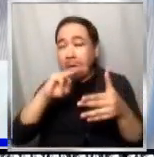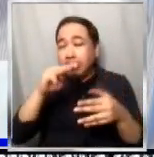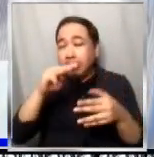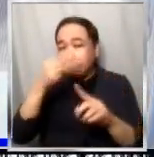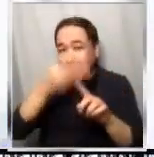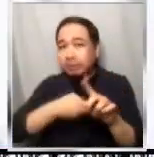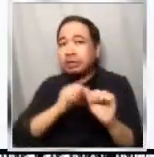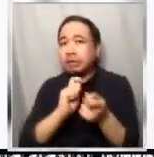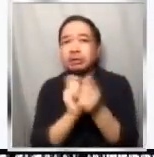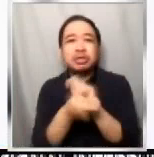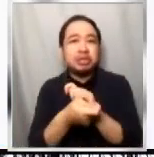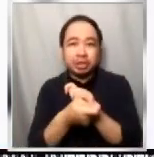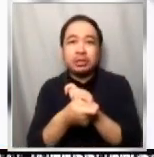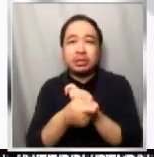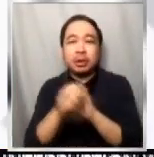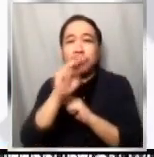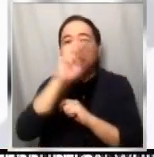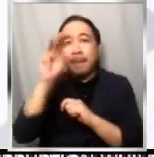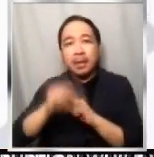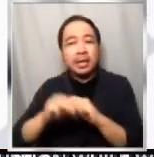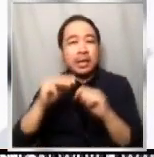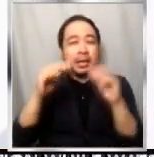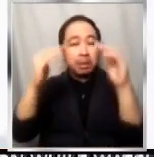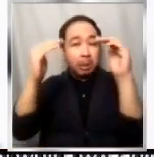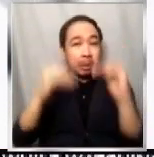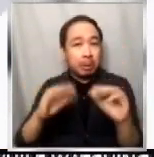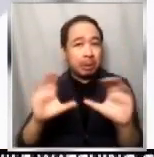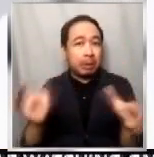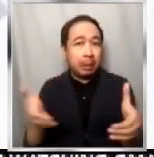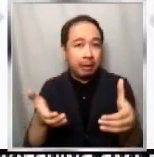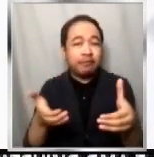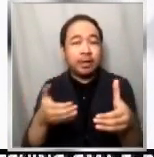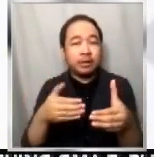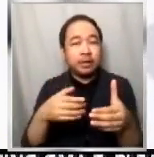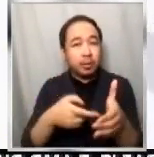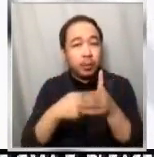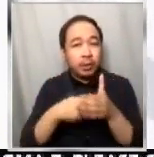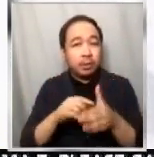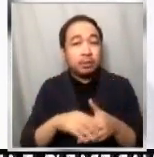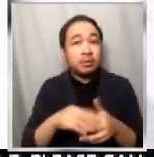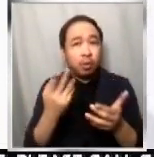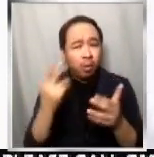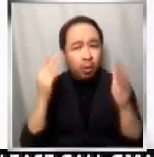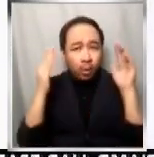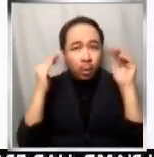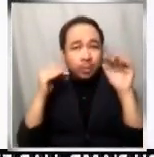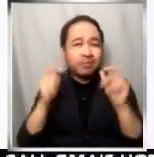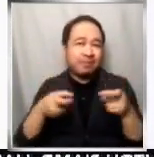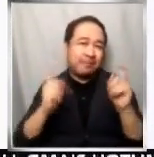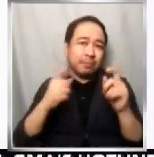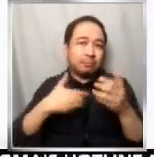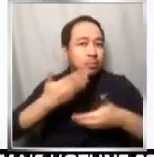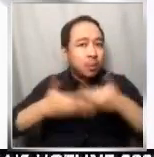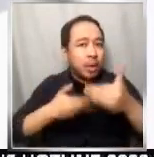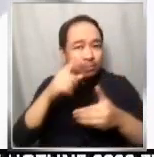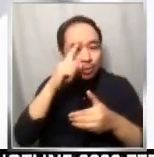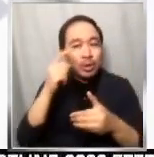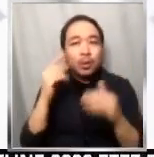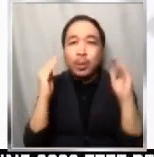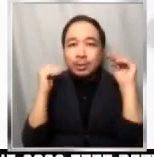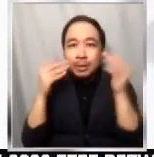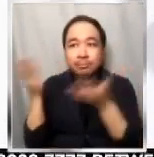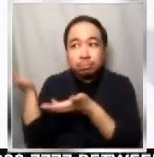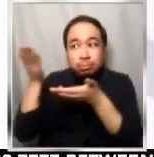Metro Manila. Hopefully mabilis lang naman ito kasi inaasahan natin may mga darating na first batch ng bakuna.